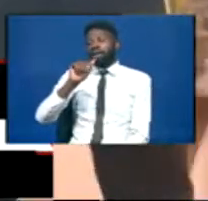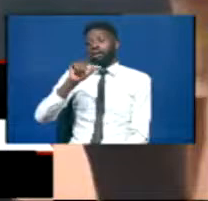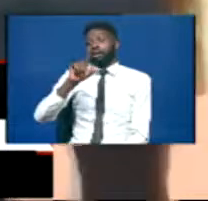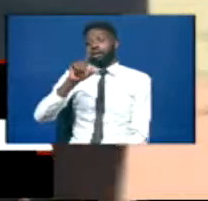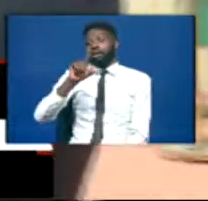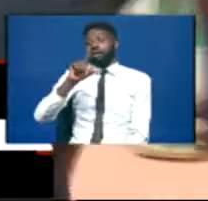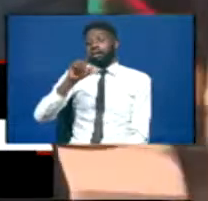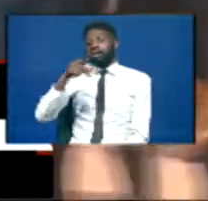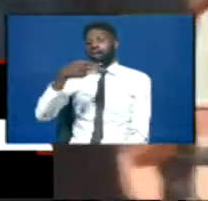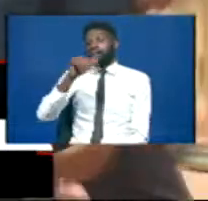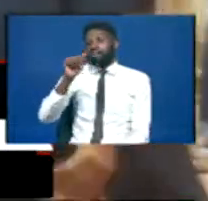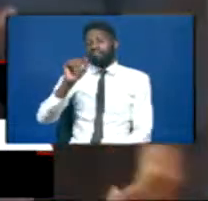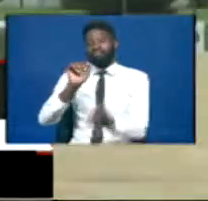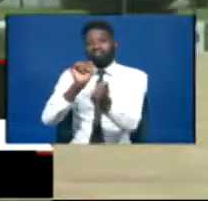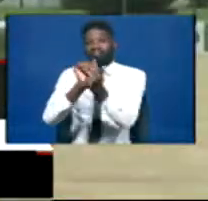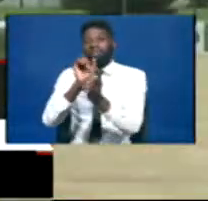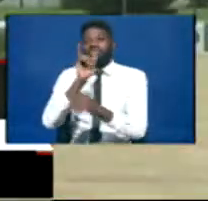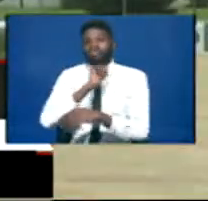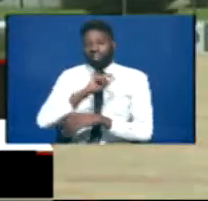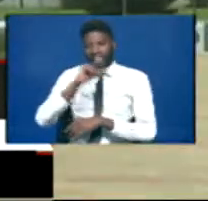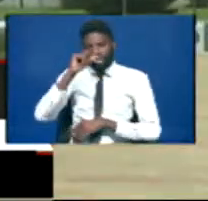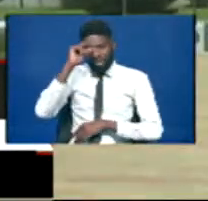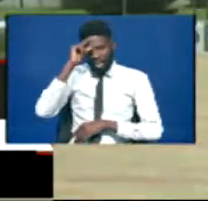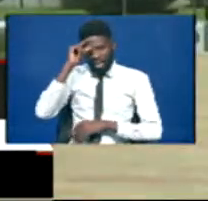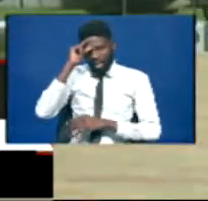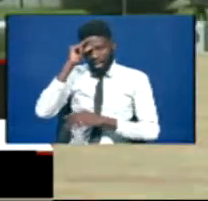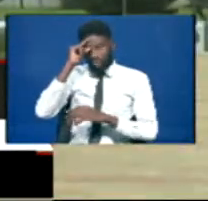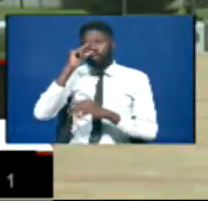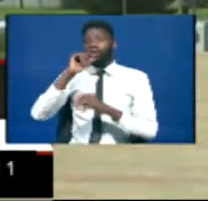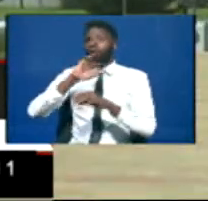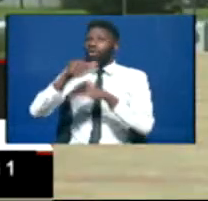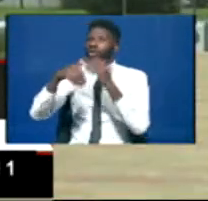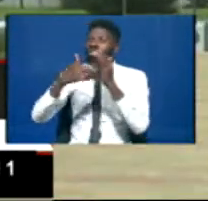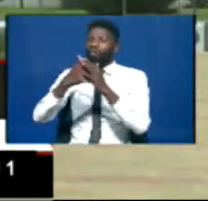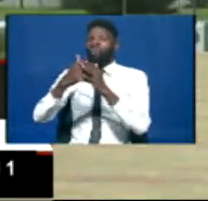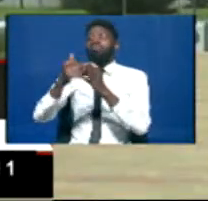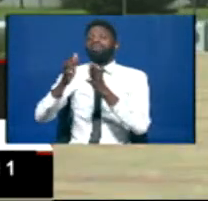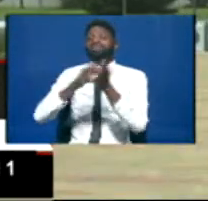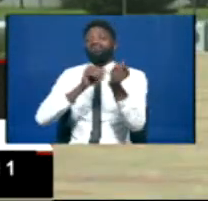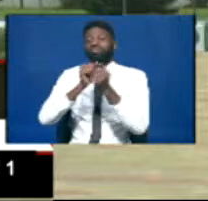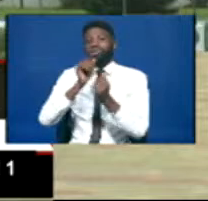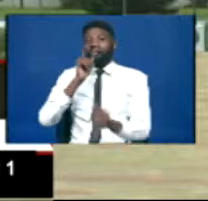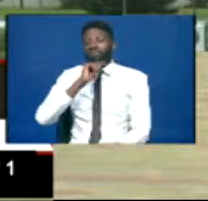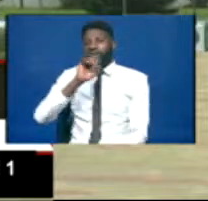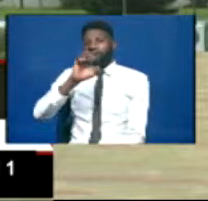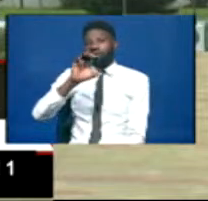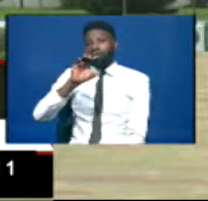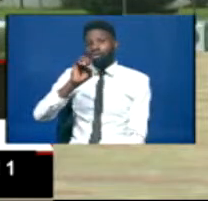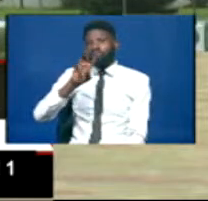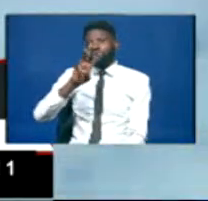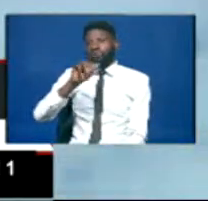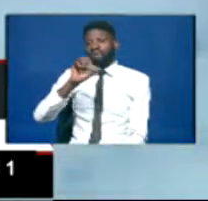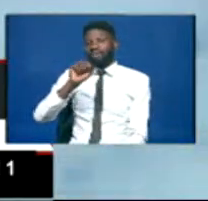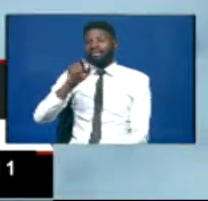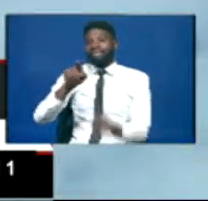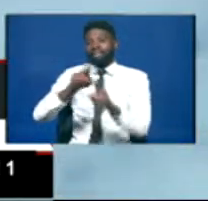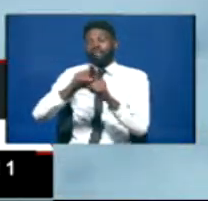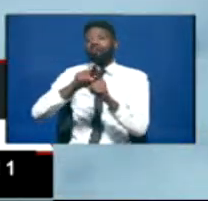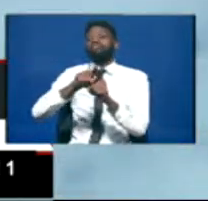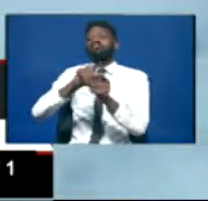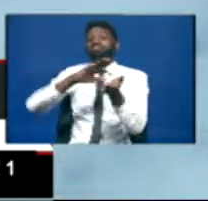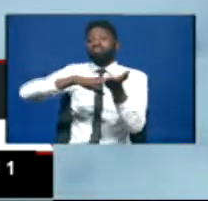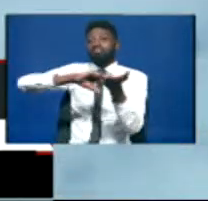kitaifa. Jumuiya ya ECOWAS ilichukua hatua mara moja kwa kusitisha wanachama wa Guinea na